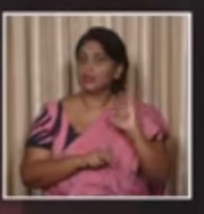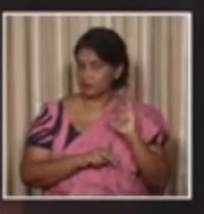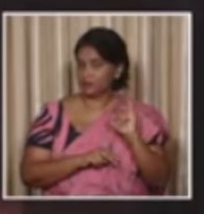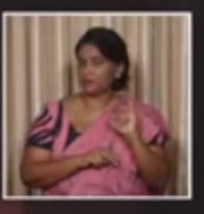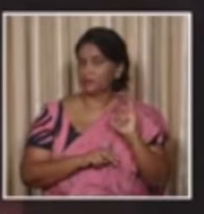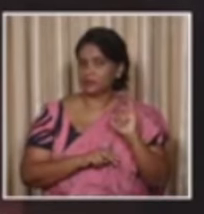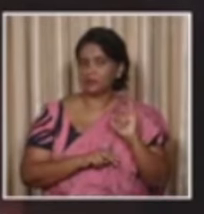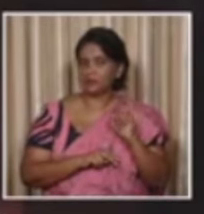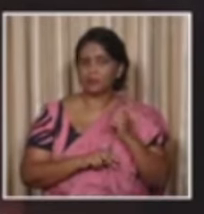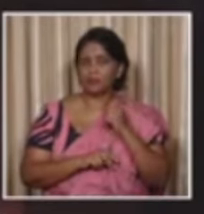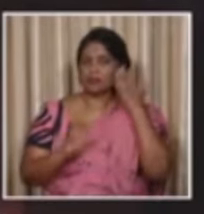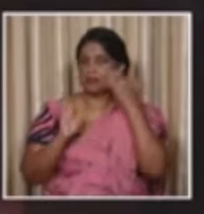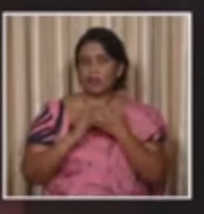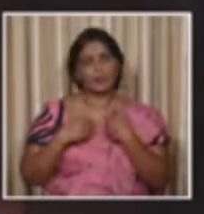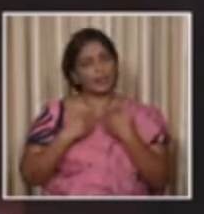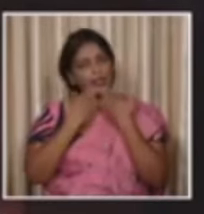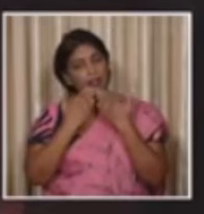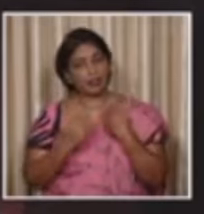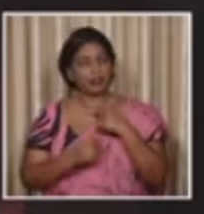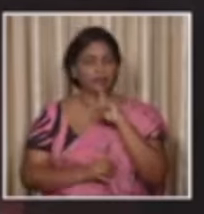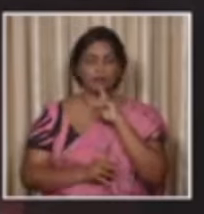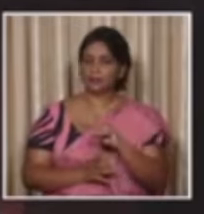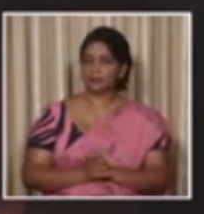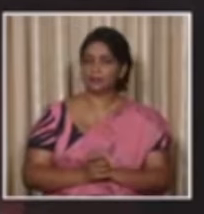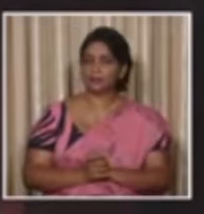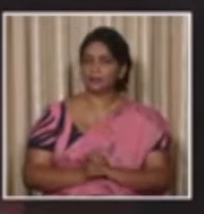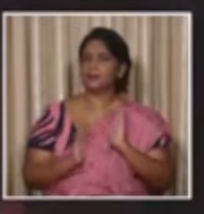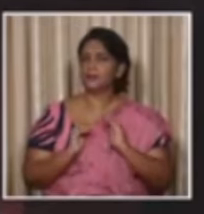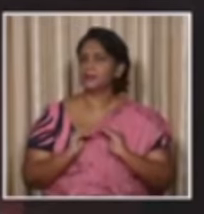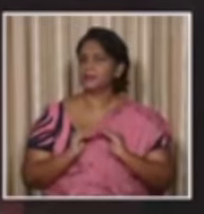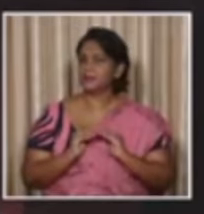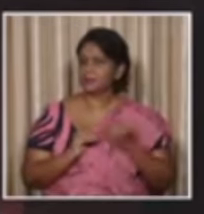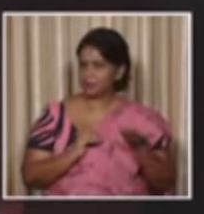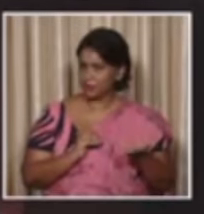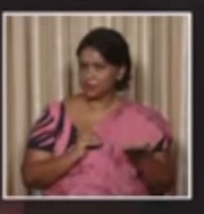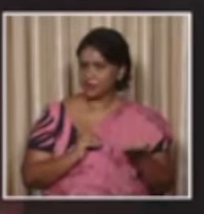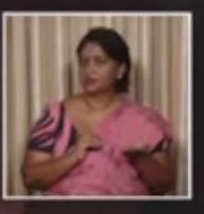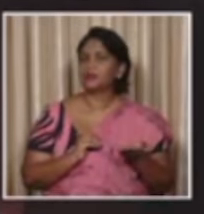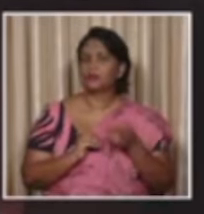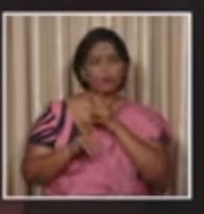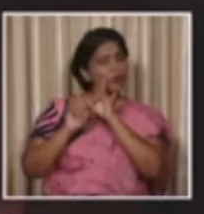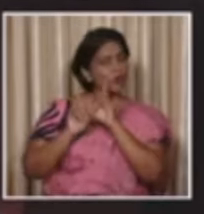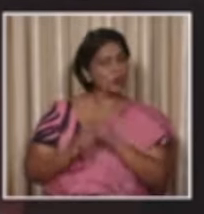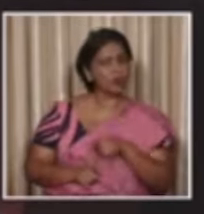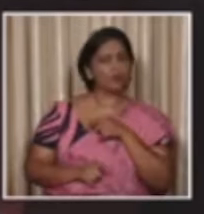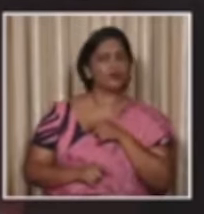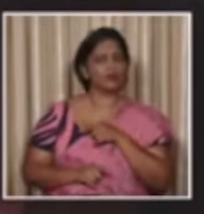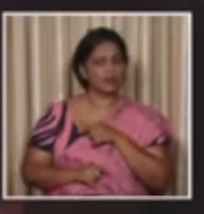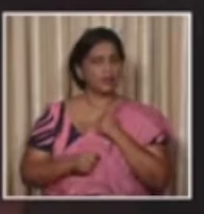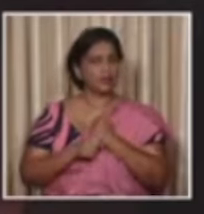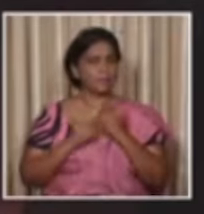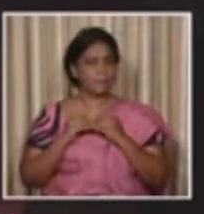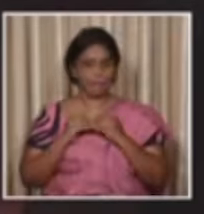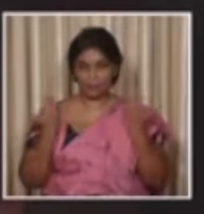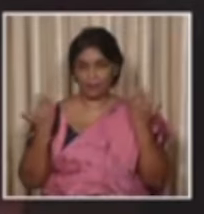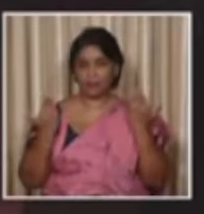පෙබරවාරි 26. අපි ඒක පිළිබඳව ඔබතුමාලට ස්තුතිත් කරා. ඊට පසුව ඊට අදාළ ගැසට්